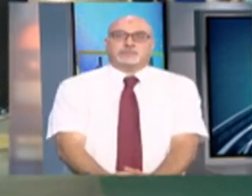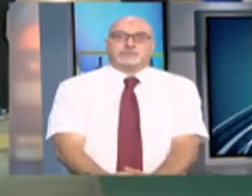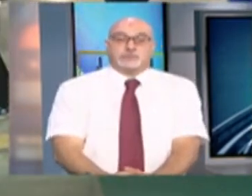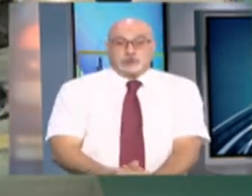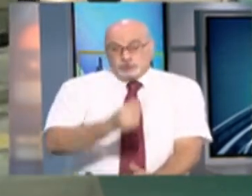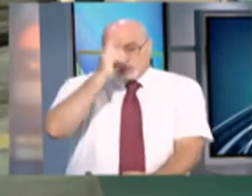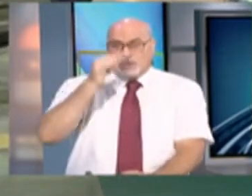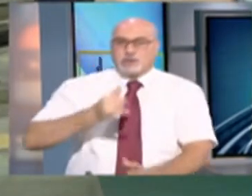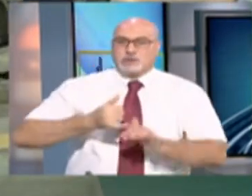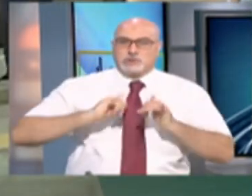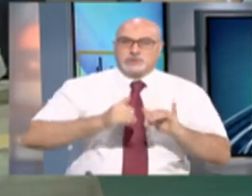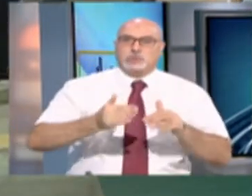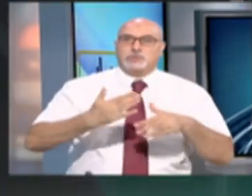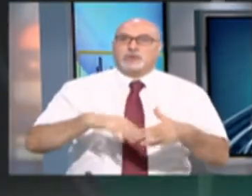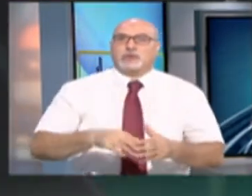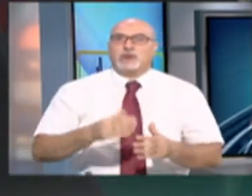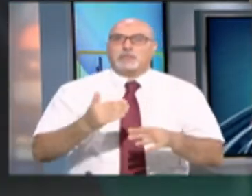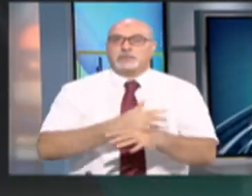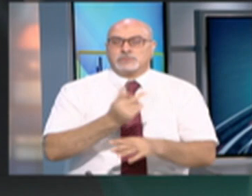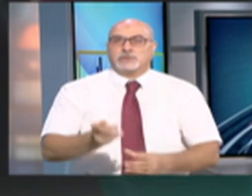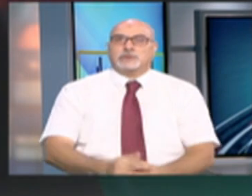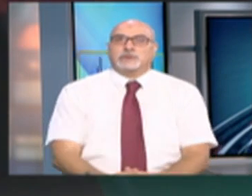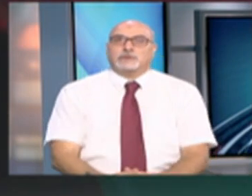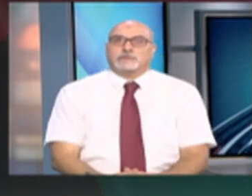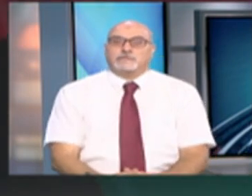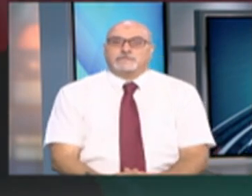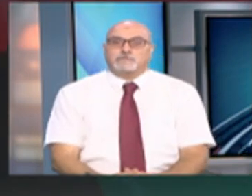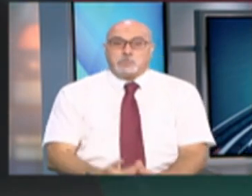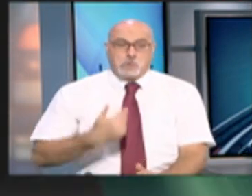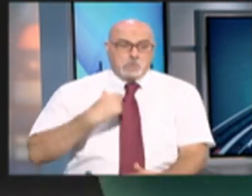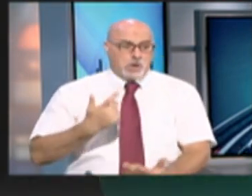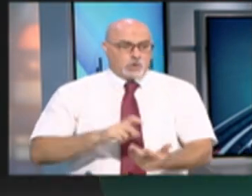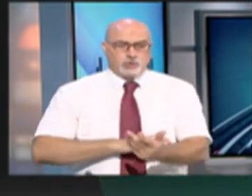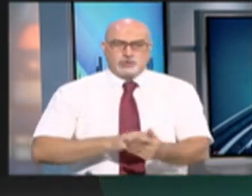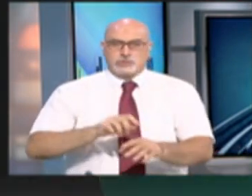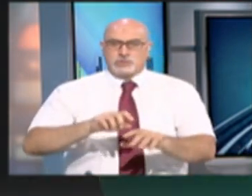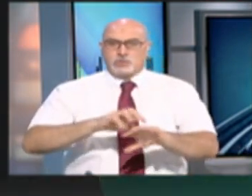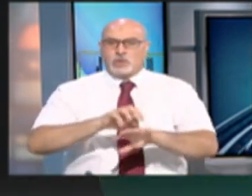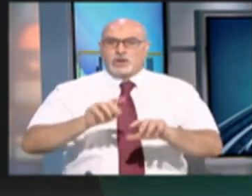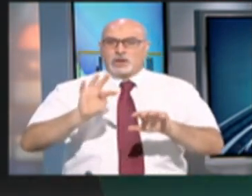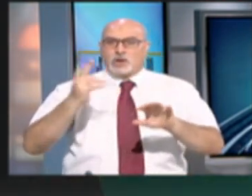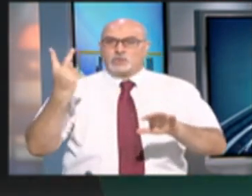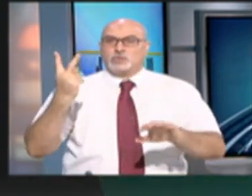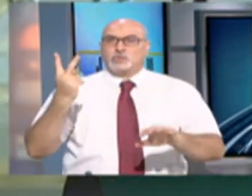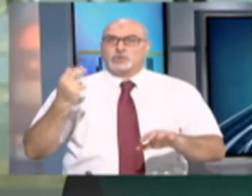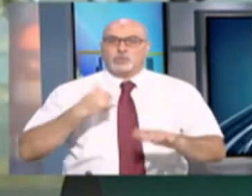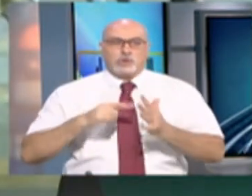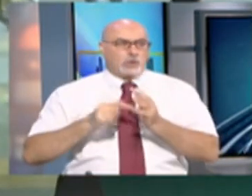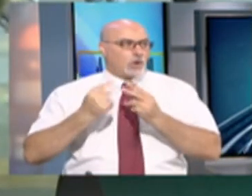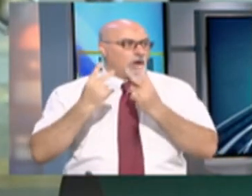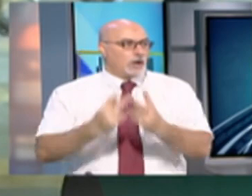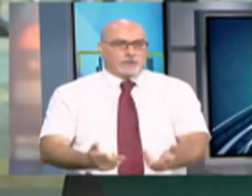الالعاب في احسن ما يرام. انا نسكن في بوسماعين ولايتي بازا، سمعنا بهذا الاحتضان، جينا لحقنا العشيه